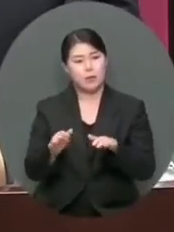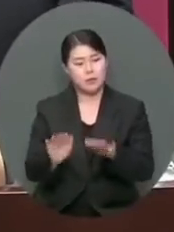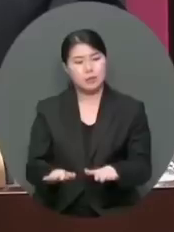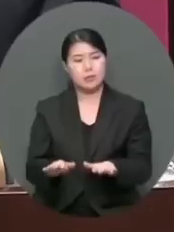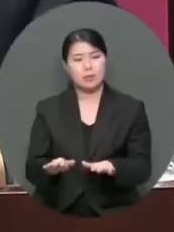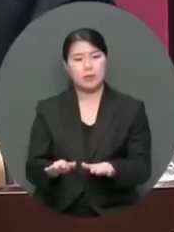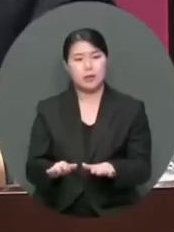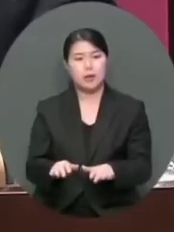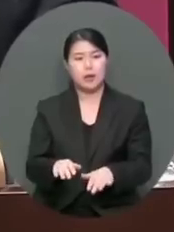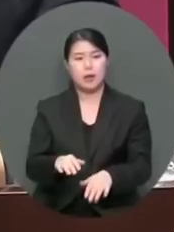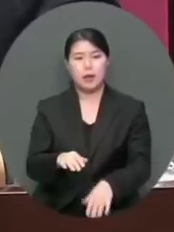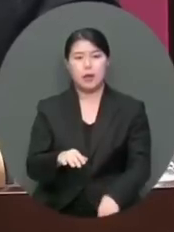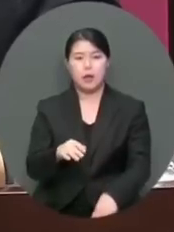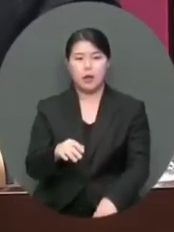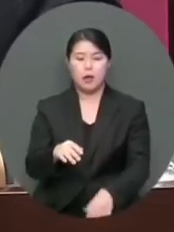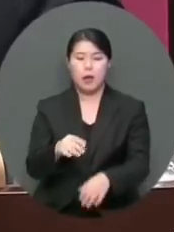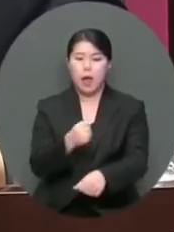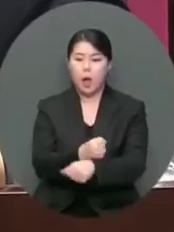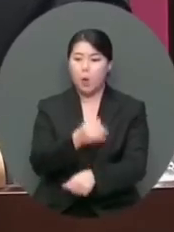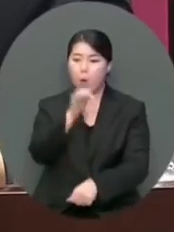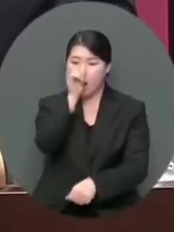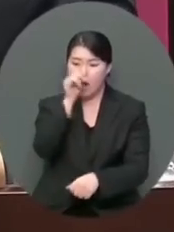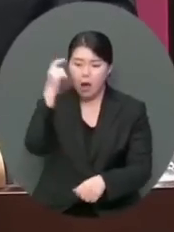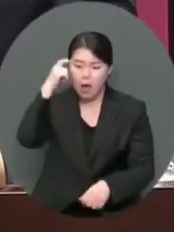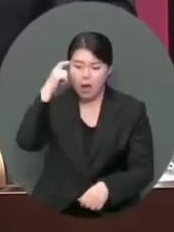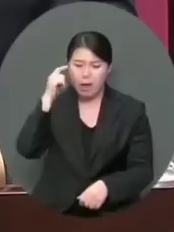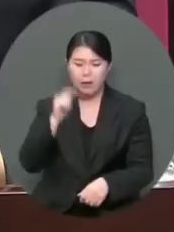게 가짜 뉴스고 선동입니다.